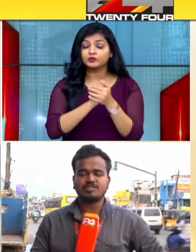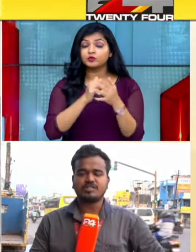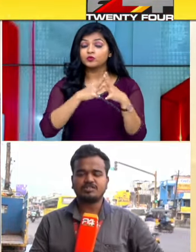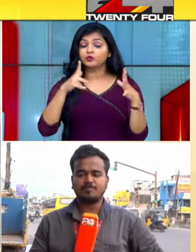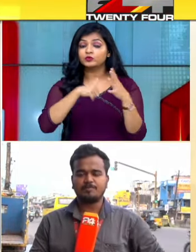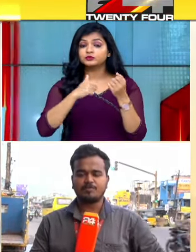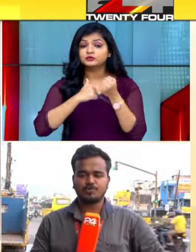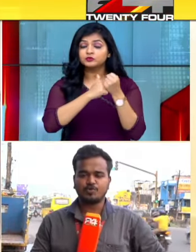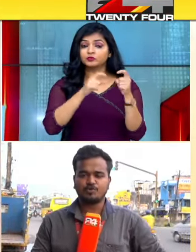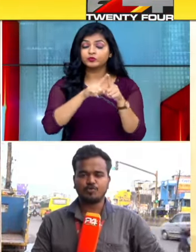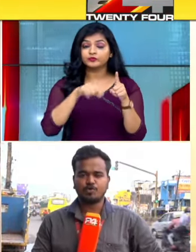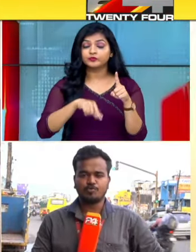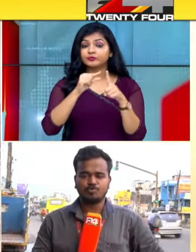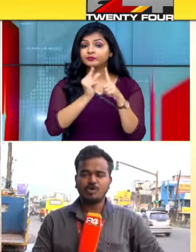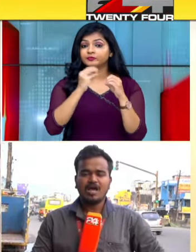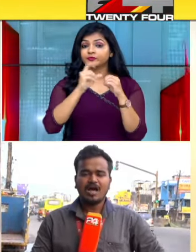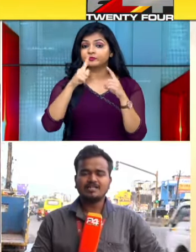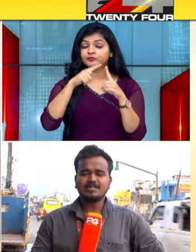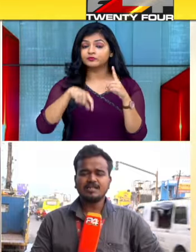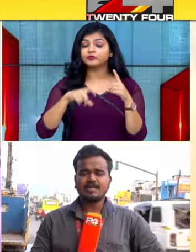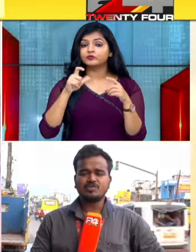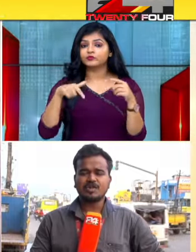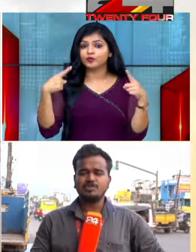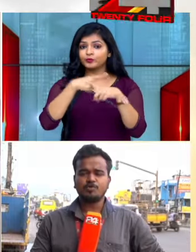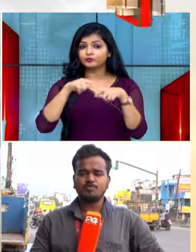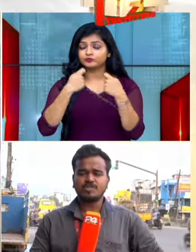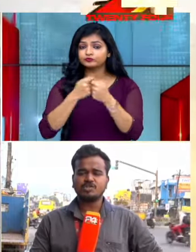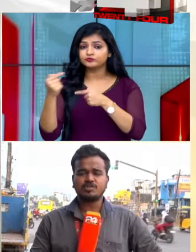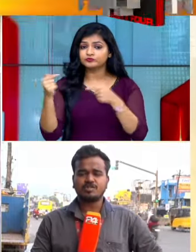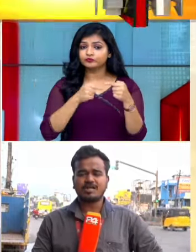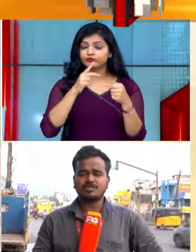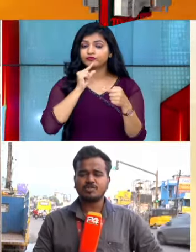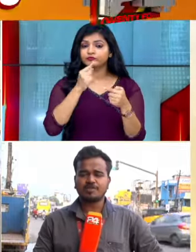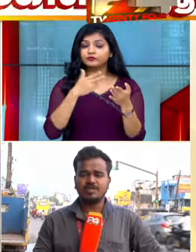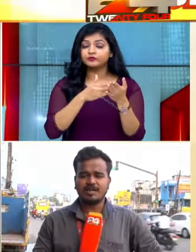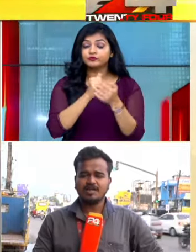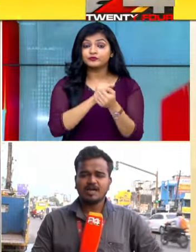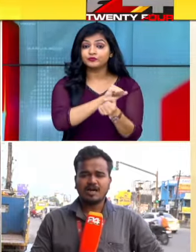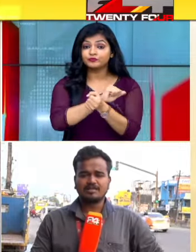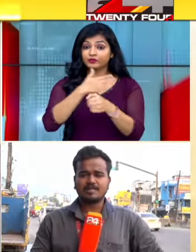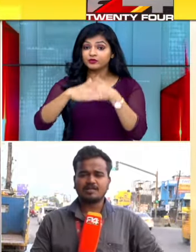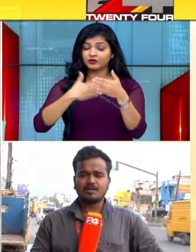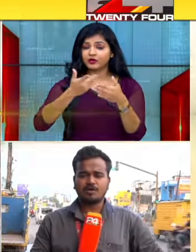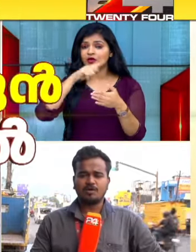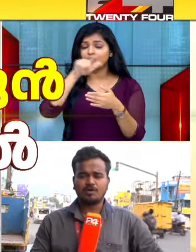അധികം സപ്പോർട്ട് ചെയ്യുന്ന തരത്തിൽ പബ്ലിക് പ്രോസിക്യൂട്ടർ മുന്നോട്ട് പോകുന്നു. ആദ്യഘട്ടത്തിൽ ഈ അറസ്റ്റ് കഴിഞ്ഞപ്പോഴും പ്രതീക്ഷിച്ചിരുന്നത് അറസ്റ്റിന് പിന്നാലെ